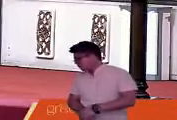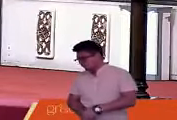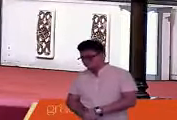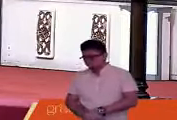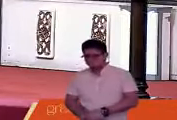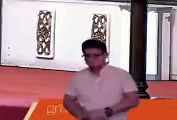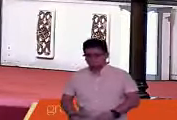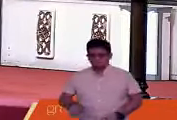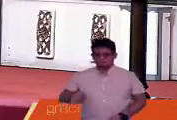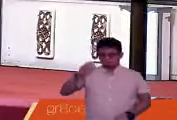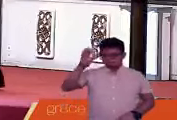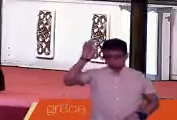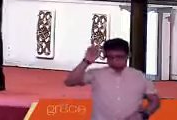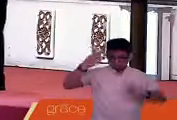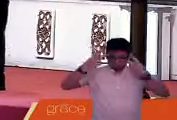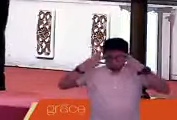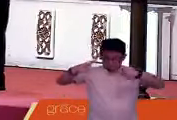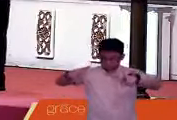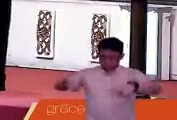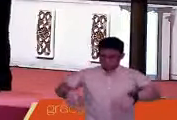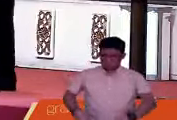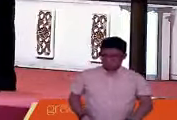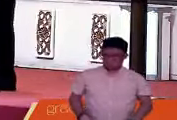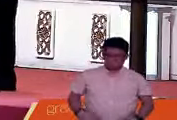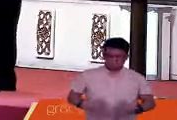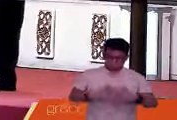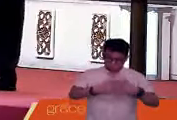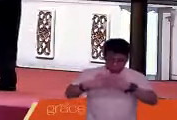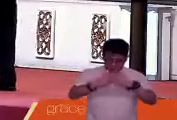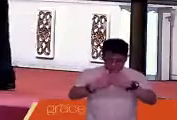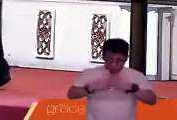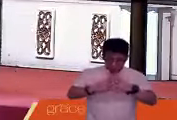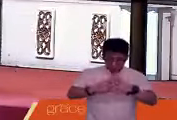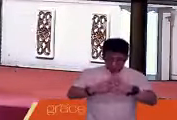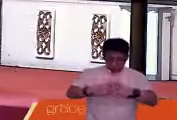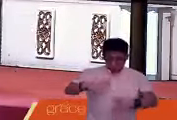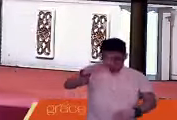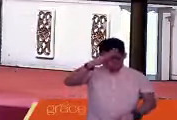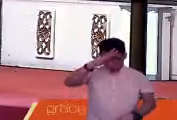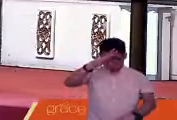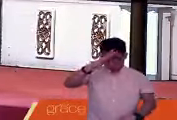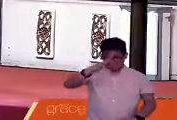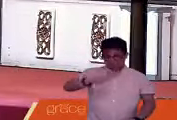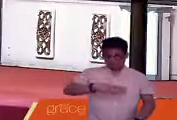Nagunang asawa. Ingon ang Amerikano kay tigulang naman.